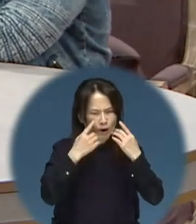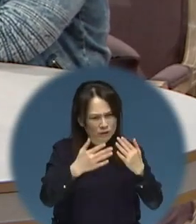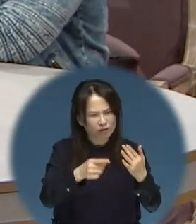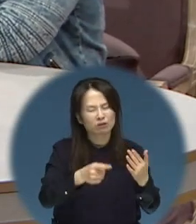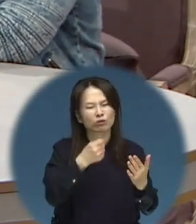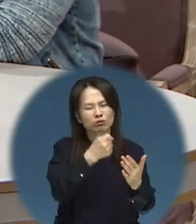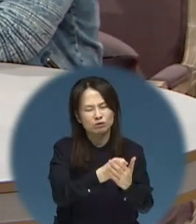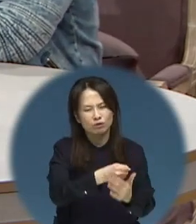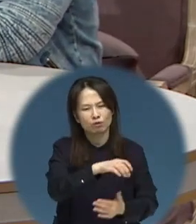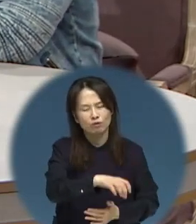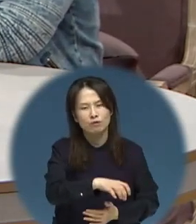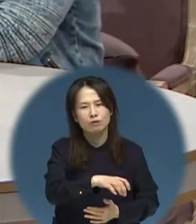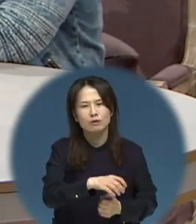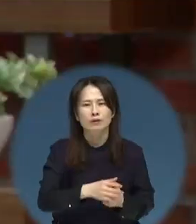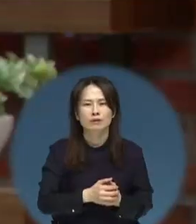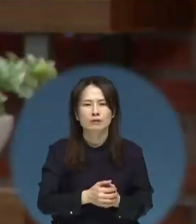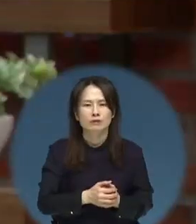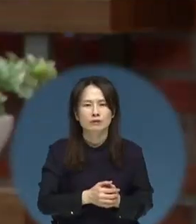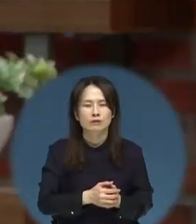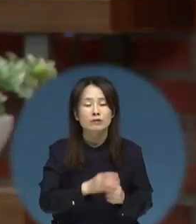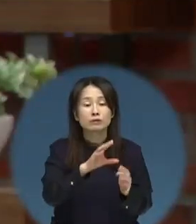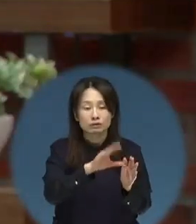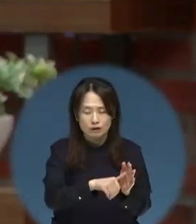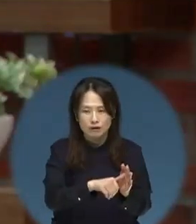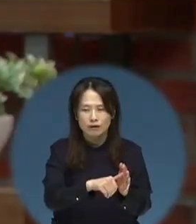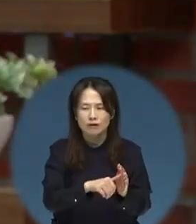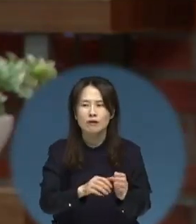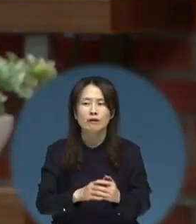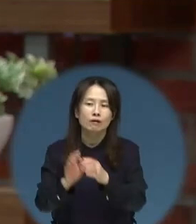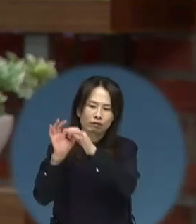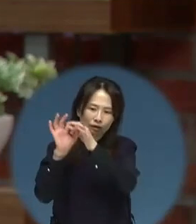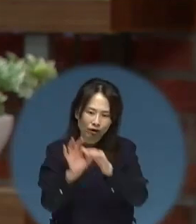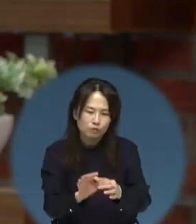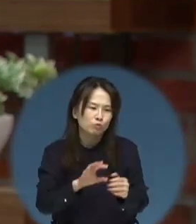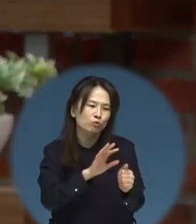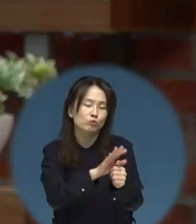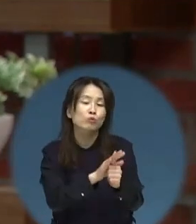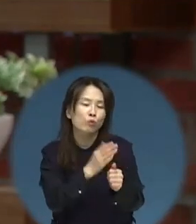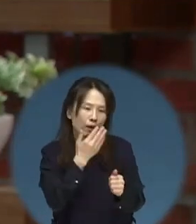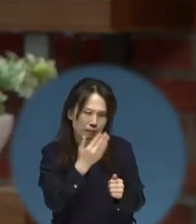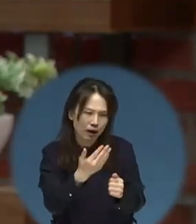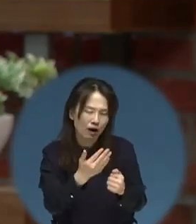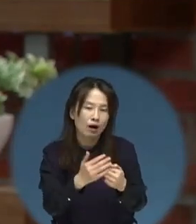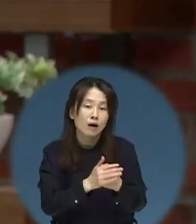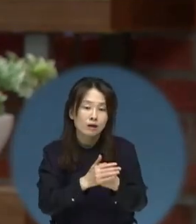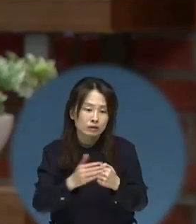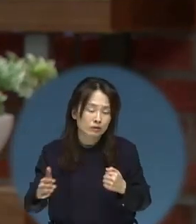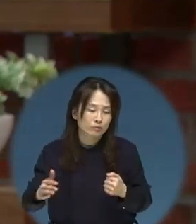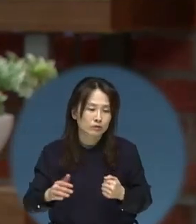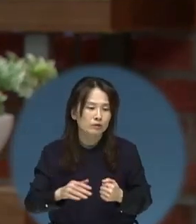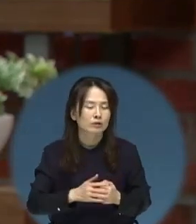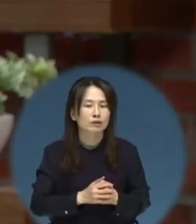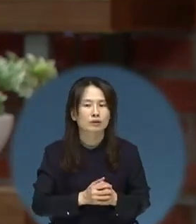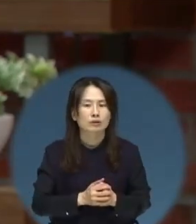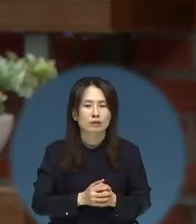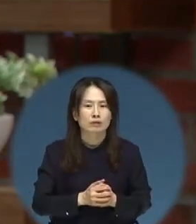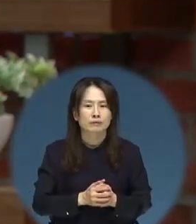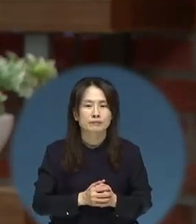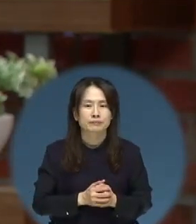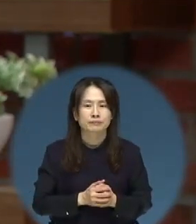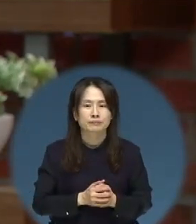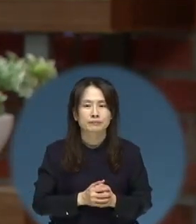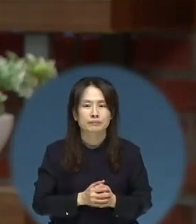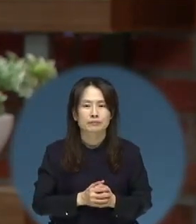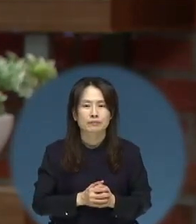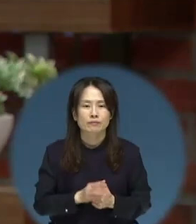이게 아이들이 대학을 졸업할 때까지 이제 한국에서 후원을 할 수가 있어서 지속될 수 있죠. 네, 그래서 그렇게 선정된 아이들만 지금 일부 하고 있어요.